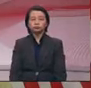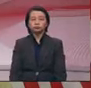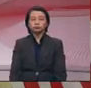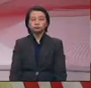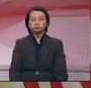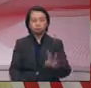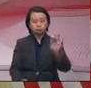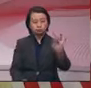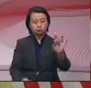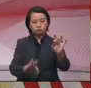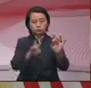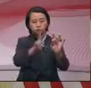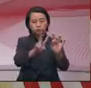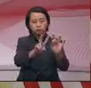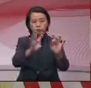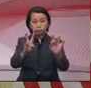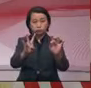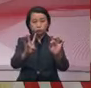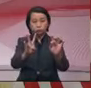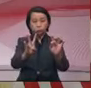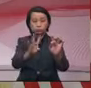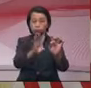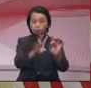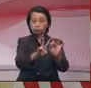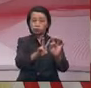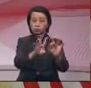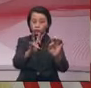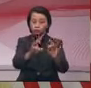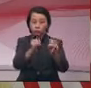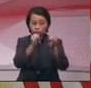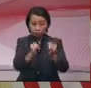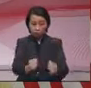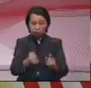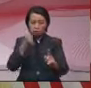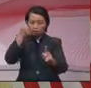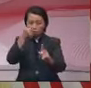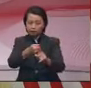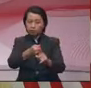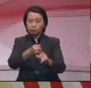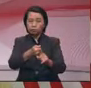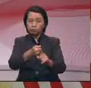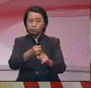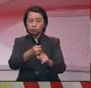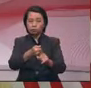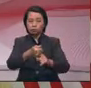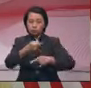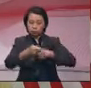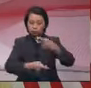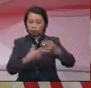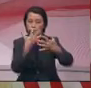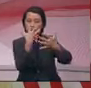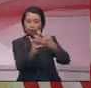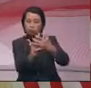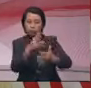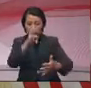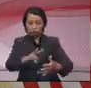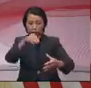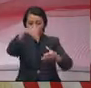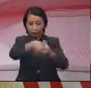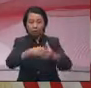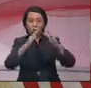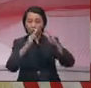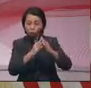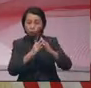Seramai 827 individu telah diperintah untuk menjalani proses kuarantin wajib di